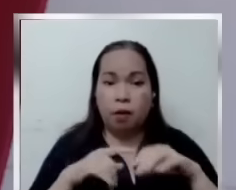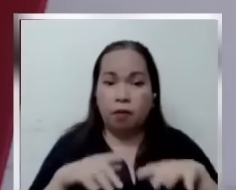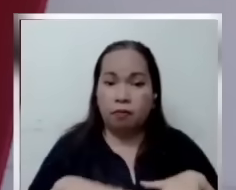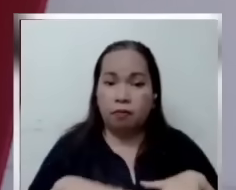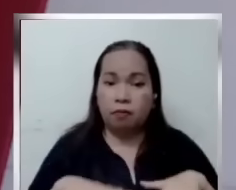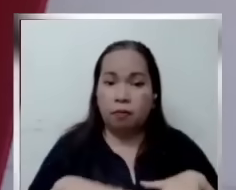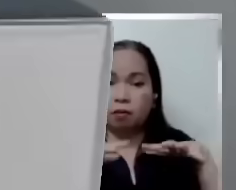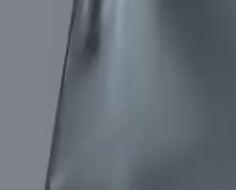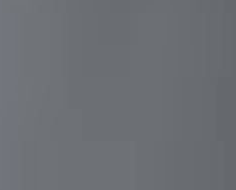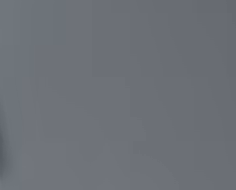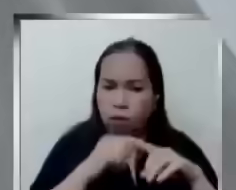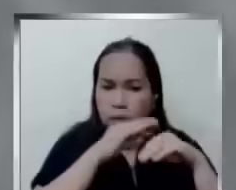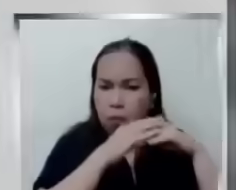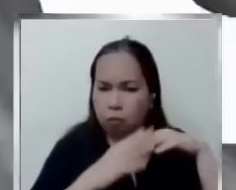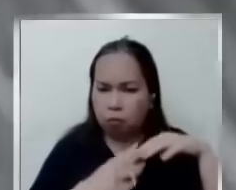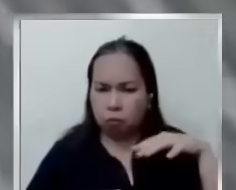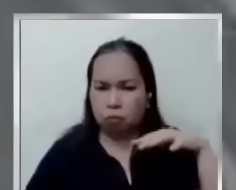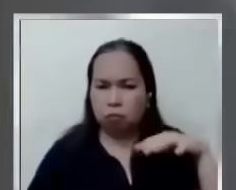Salima Refra.